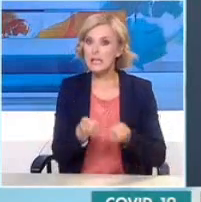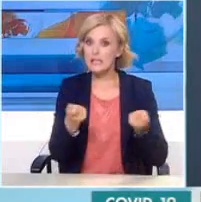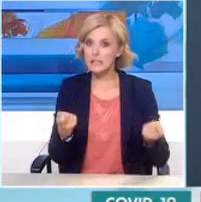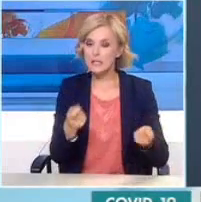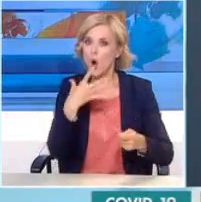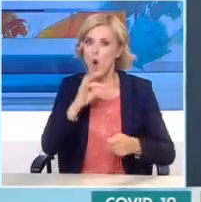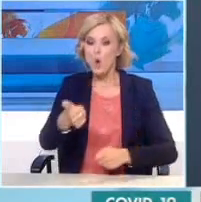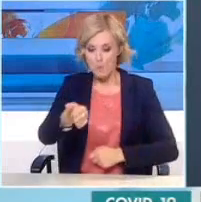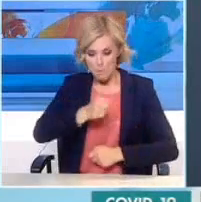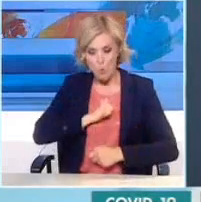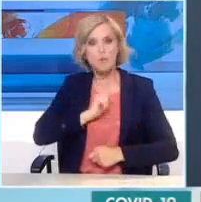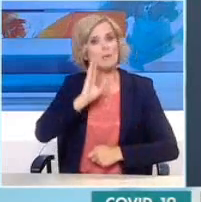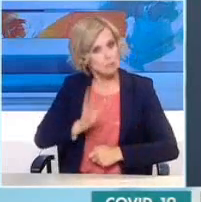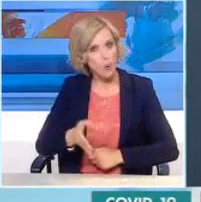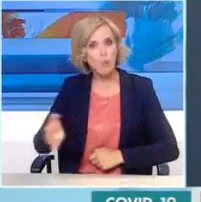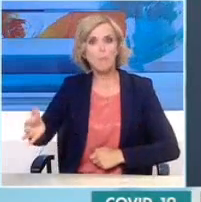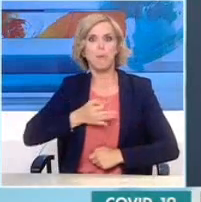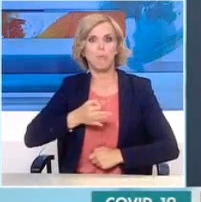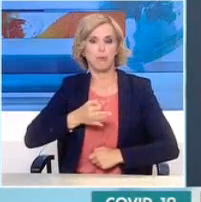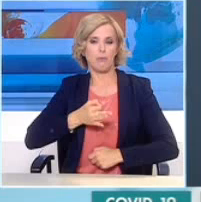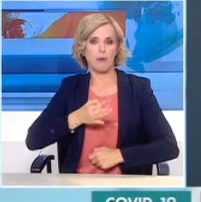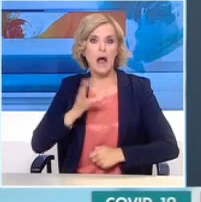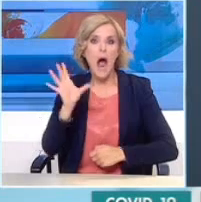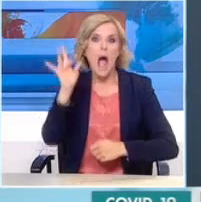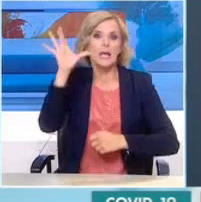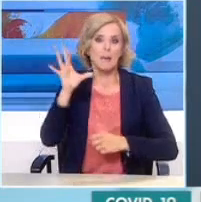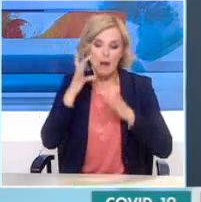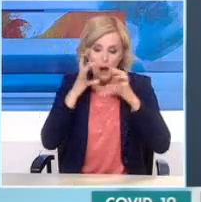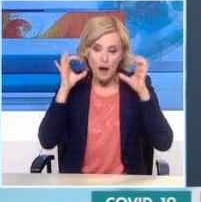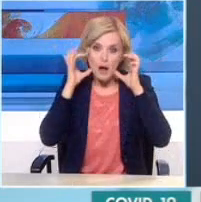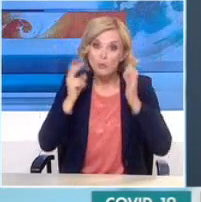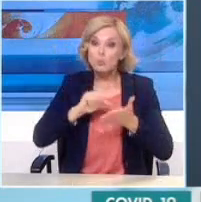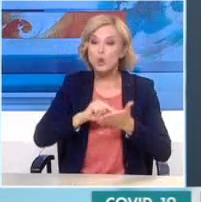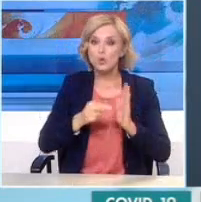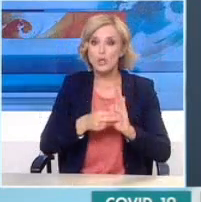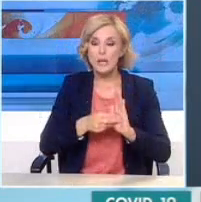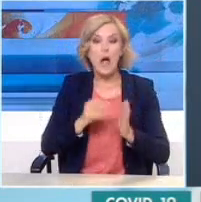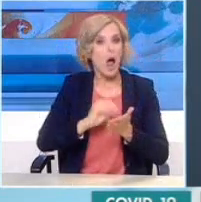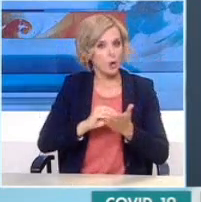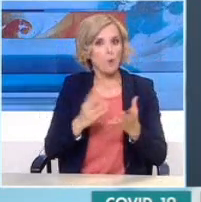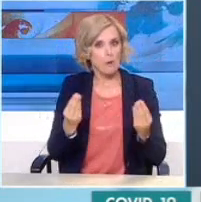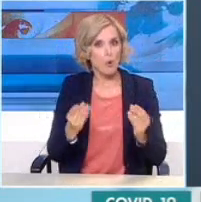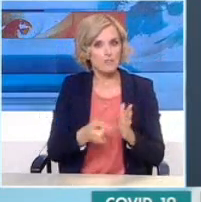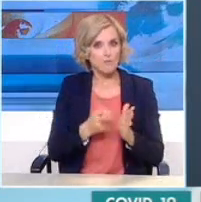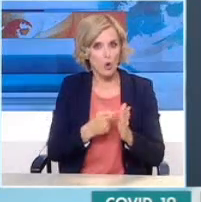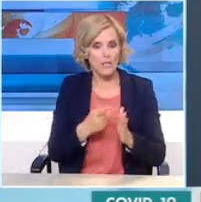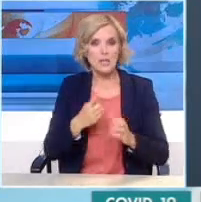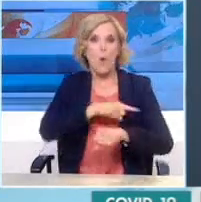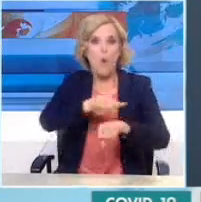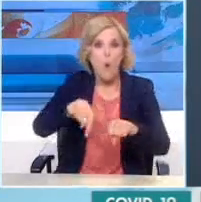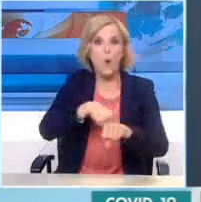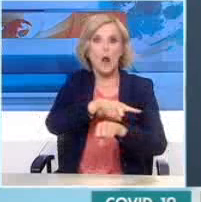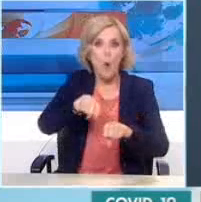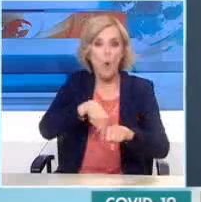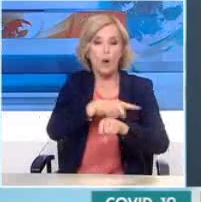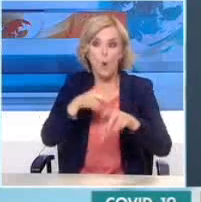να θέλουμε με το άγγιγμα και την επαναχρησιμοποίηση της μάσκας, τη δυσκολία στην αναπνοή από τη χρήση της μάσκας και αυτή τη